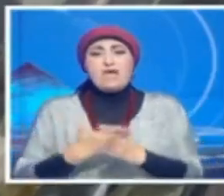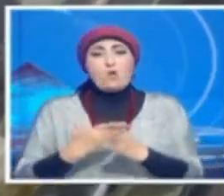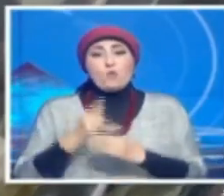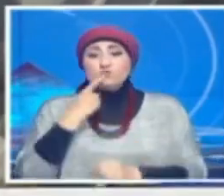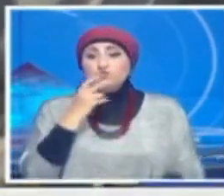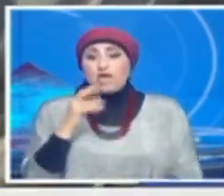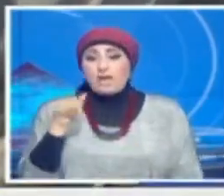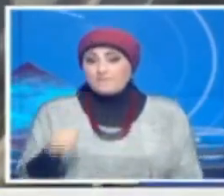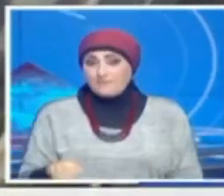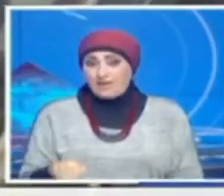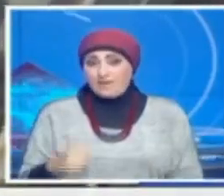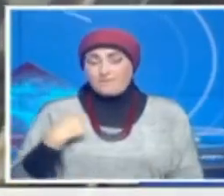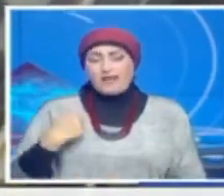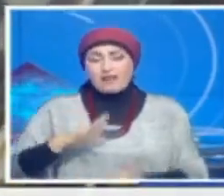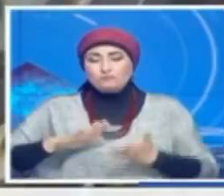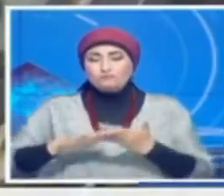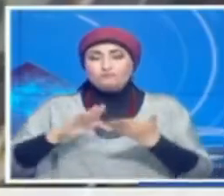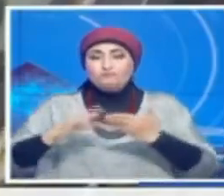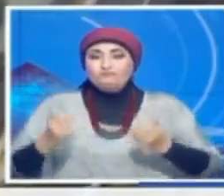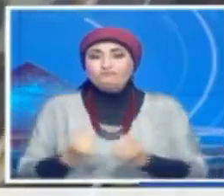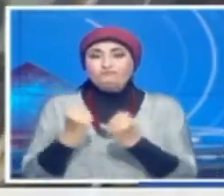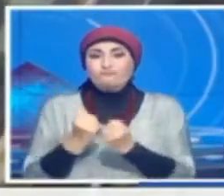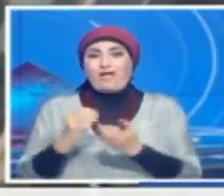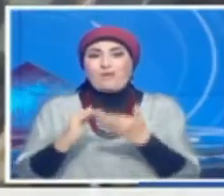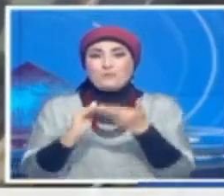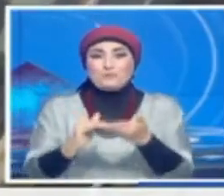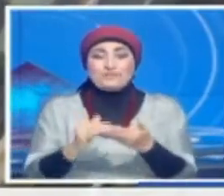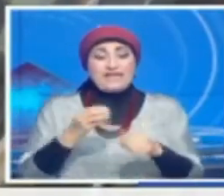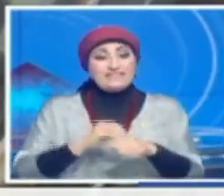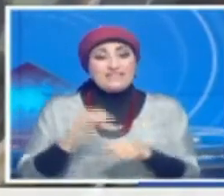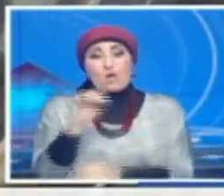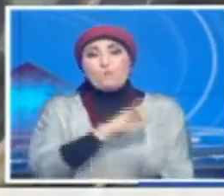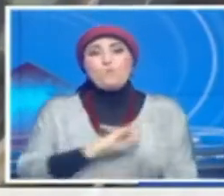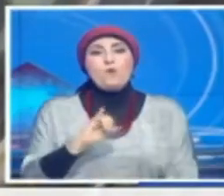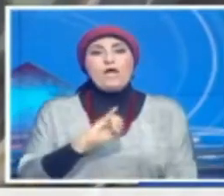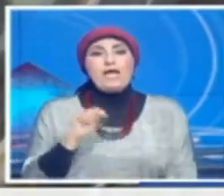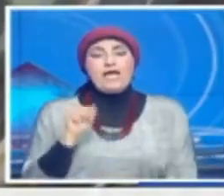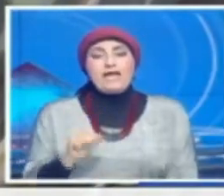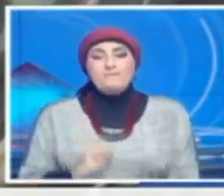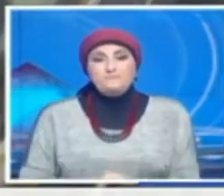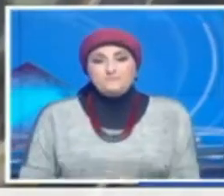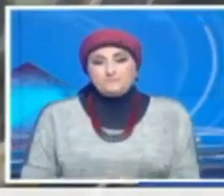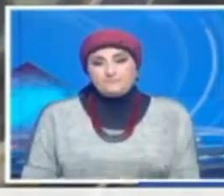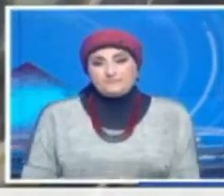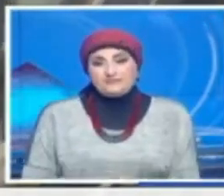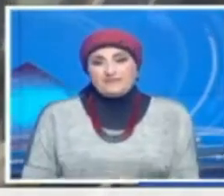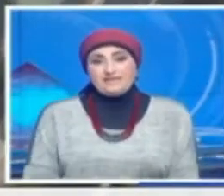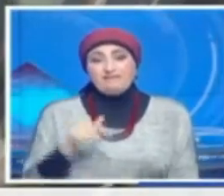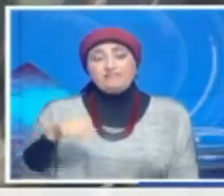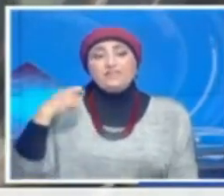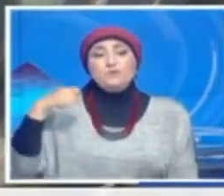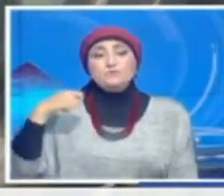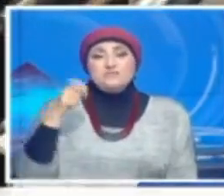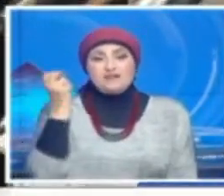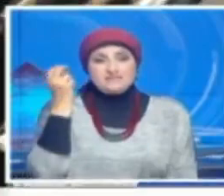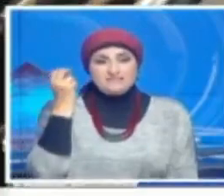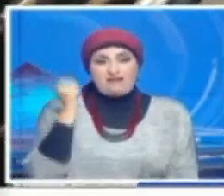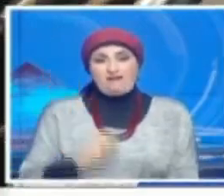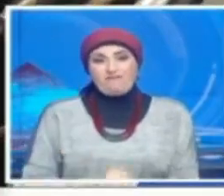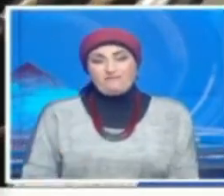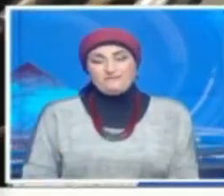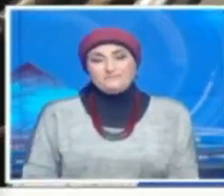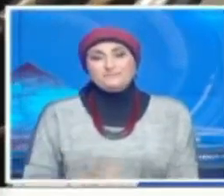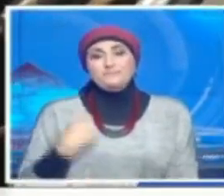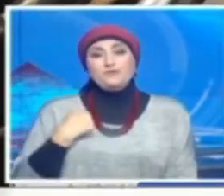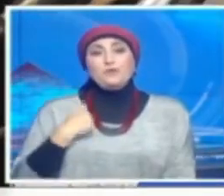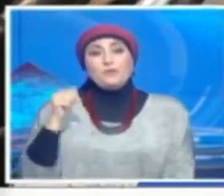في جائزة الدولة التشجيعية، ده من أهم الأحداث اللي بتتم في وزارة الثقافة المصرية. وقد